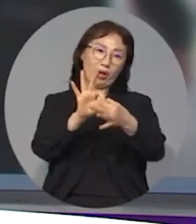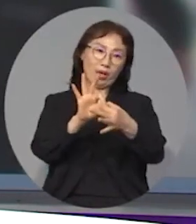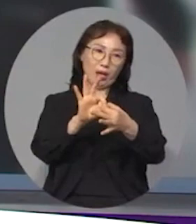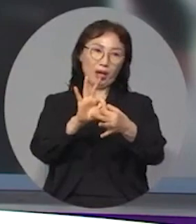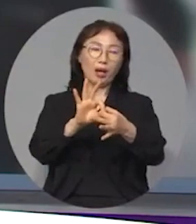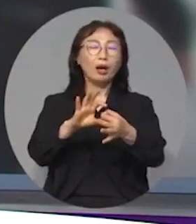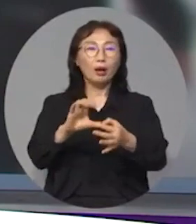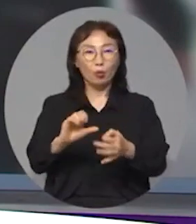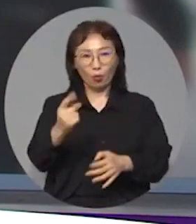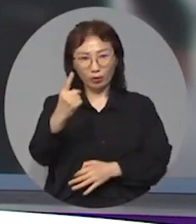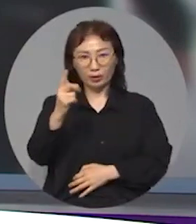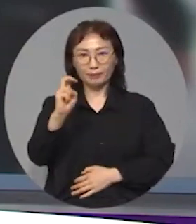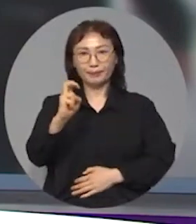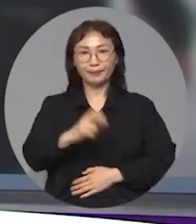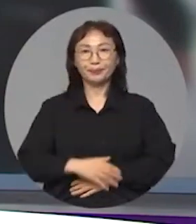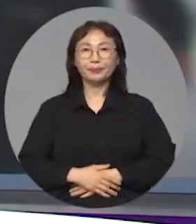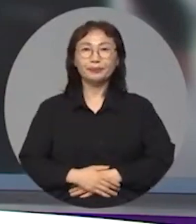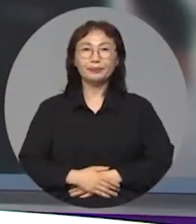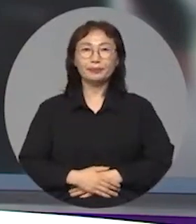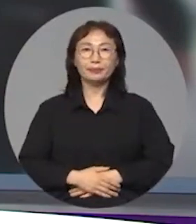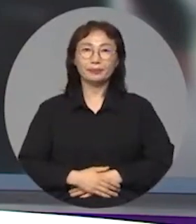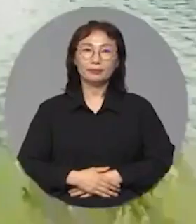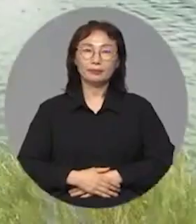있습니다. 허윤호 기자입니다.